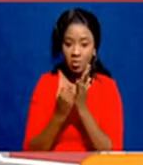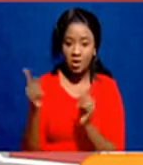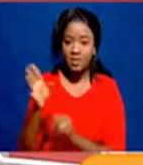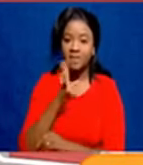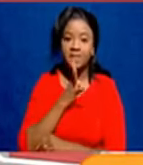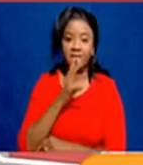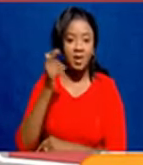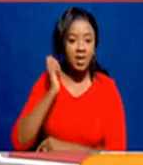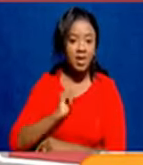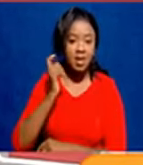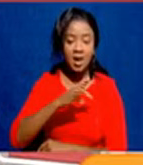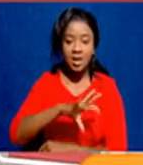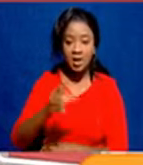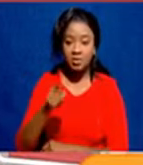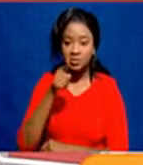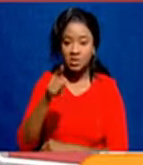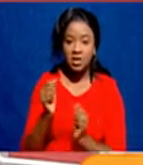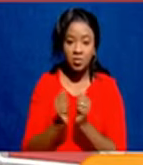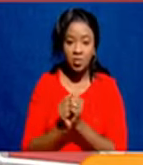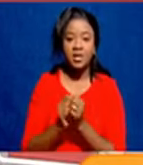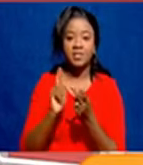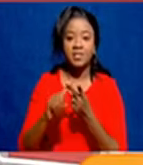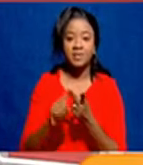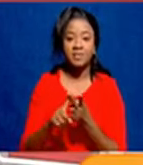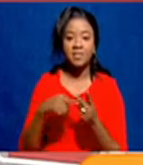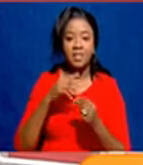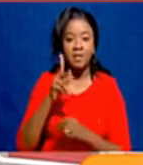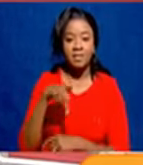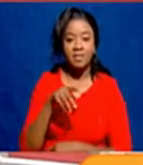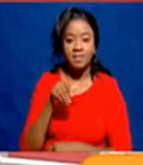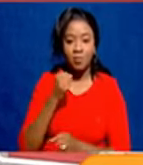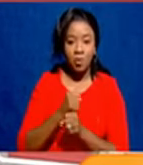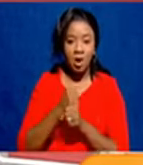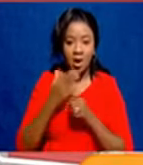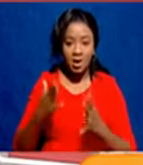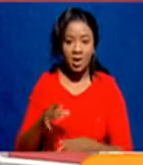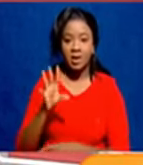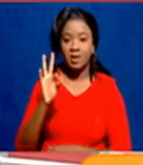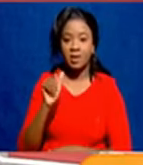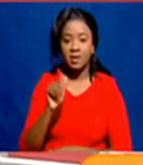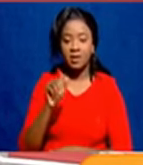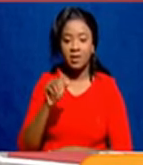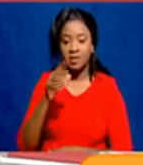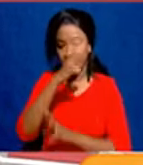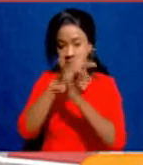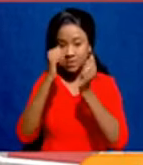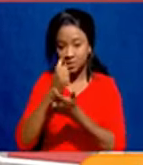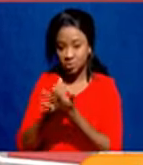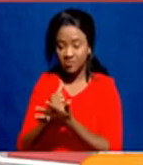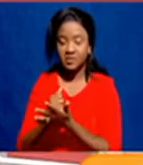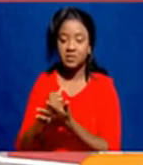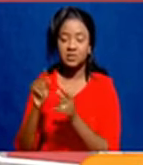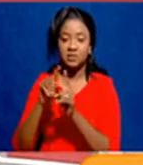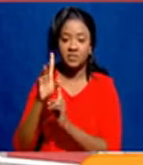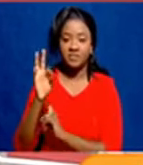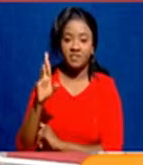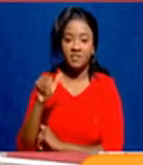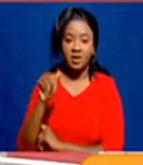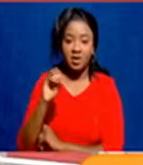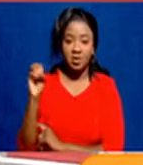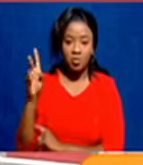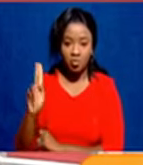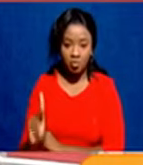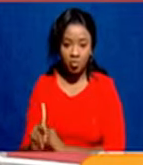kaunti ya Nandi ambapo aliandamana na afisa katika ofisi ya rais Faruk Kibet na maafisa wengine serikalini kwa ibada kanisani na